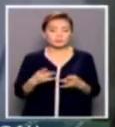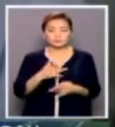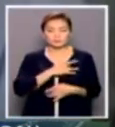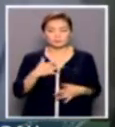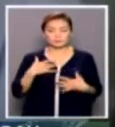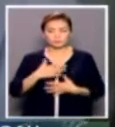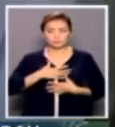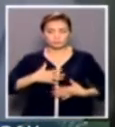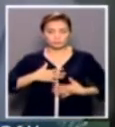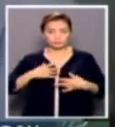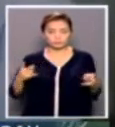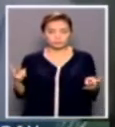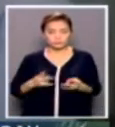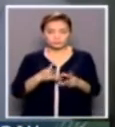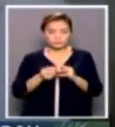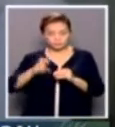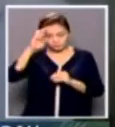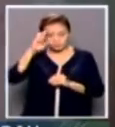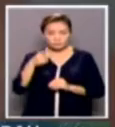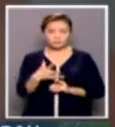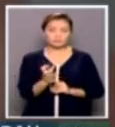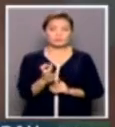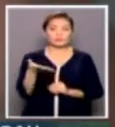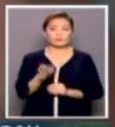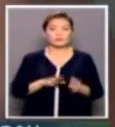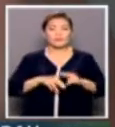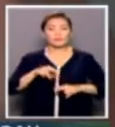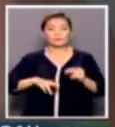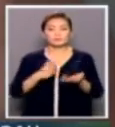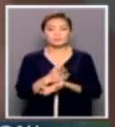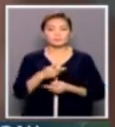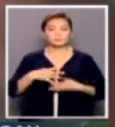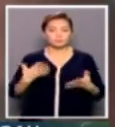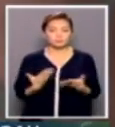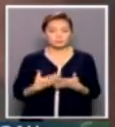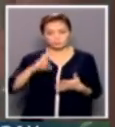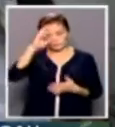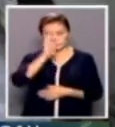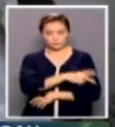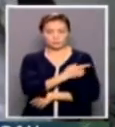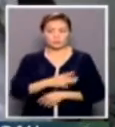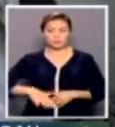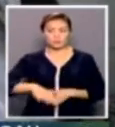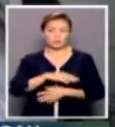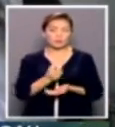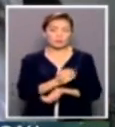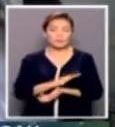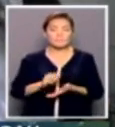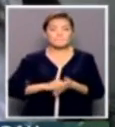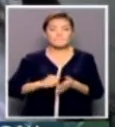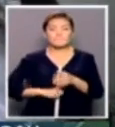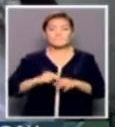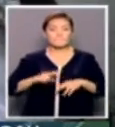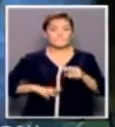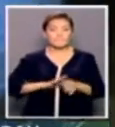өкпені жасанды желдететін аппарат еді. Үкімет есебінен 1500 дана салынған, бірақ жартысына жуығын медициналық мекемелер қабылдамады. Себеп,